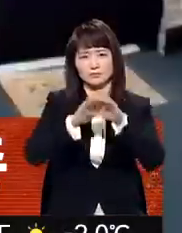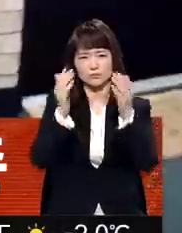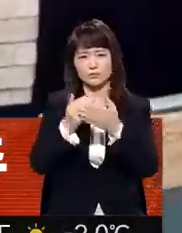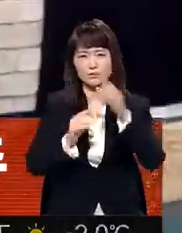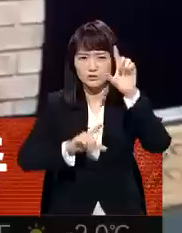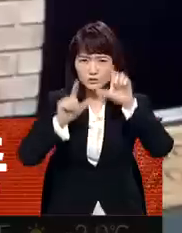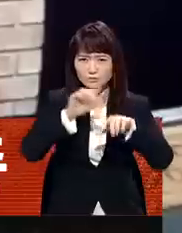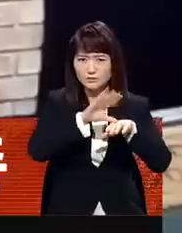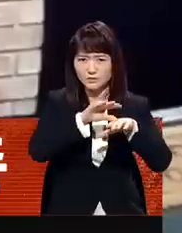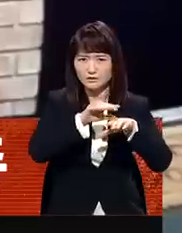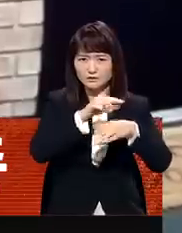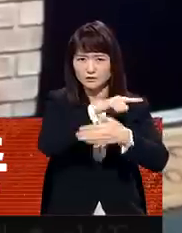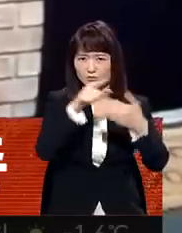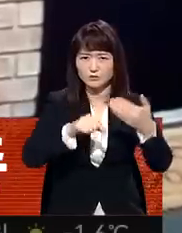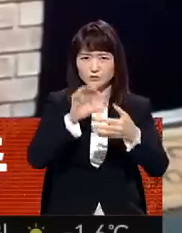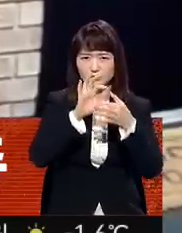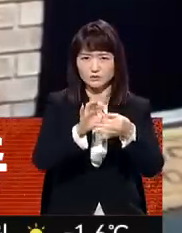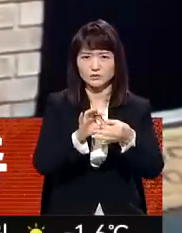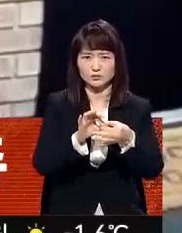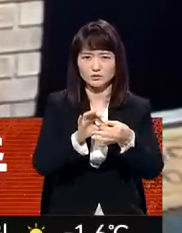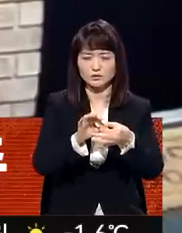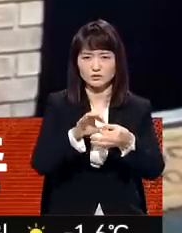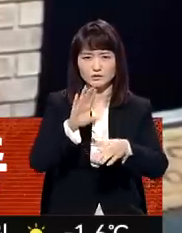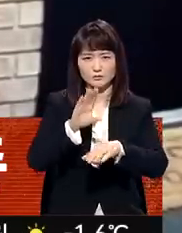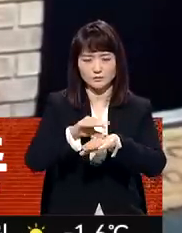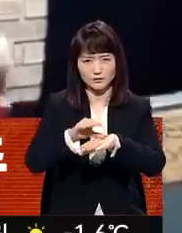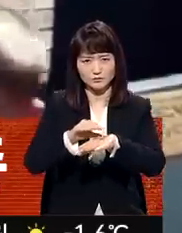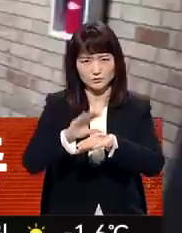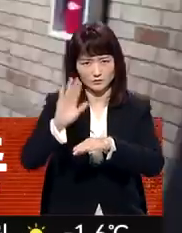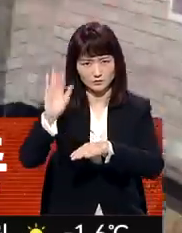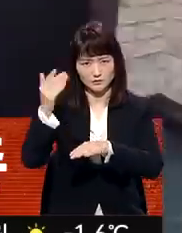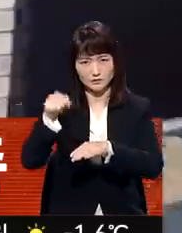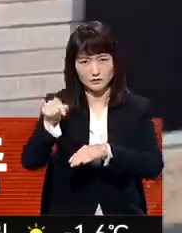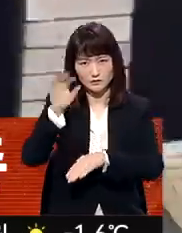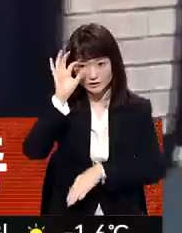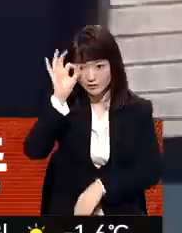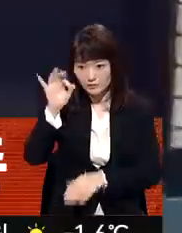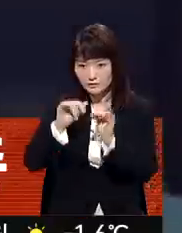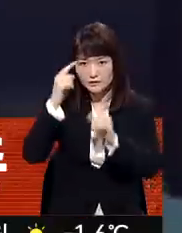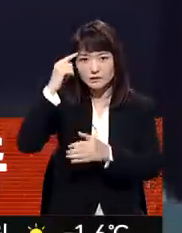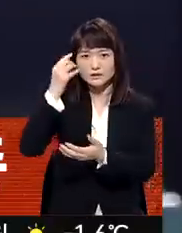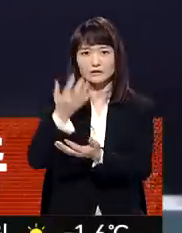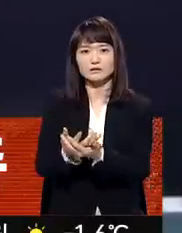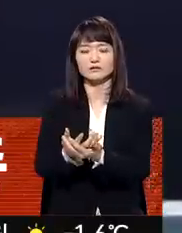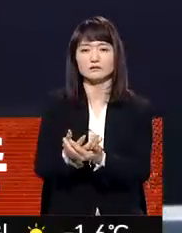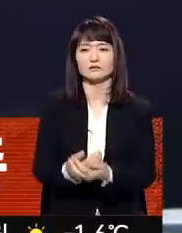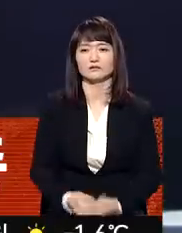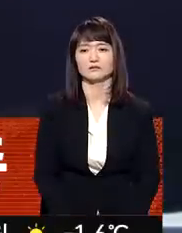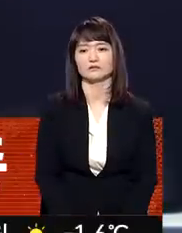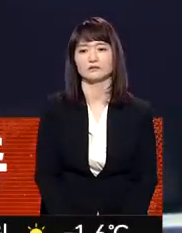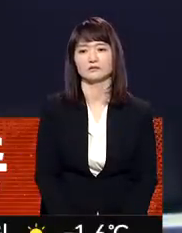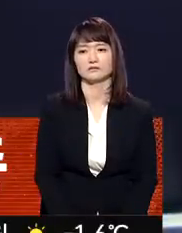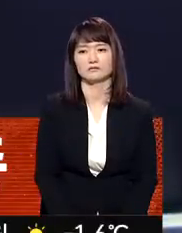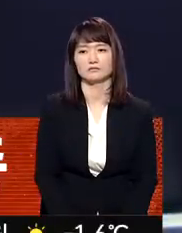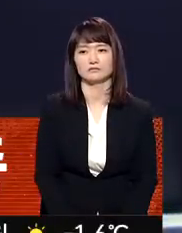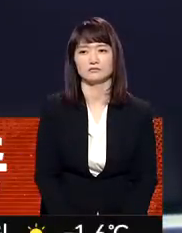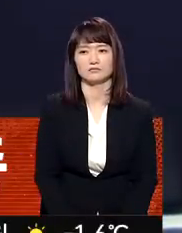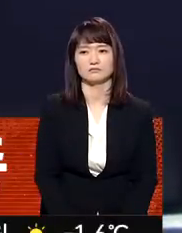모든 장면들이 생방송 프로그램을 통해서 고스란히 방송이 됐습니다이를 본 많은 사람들이 충격에 빠졌다고 하네요